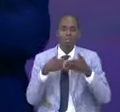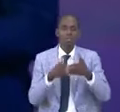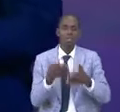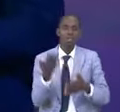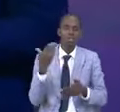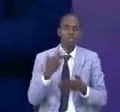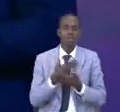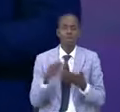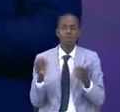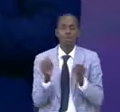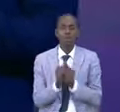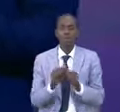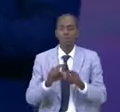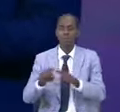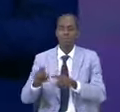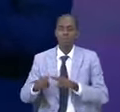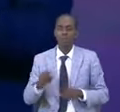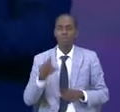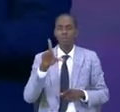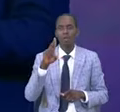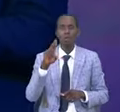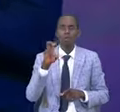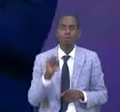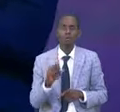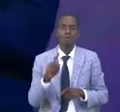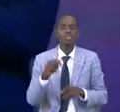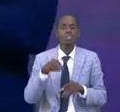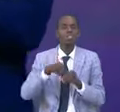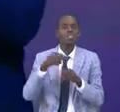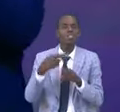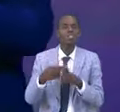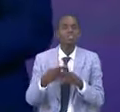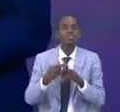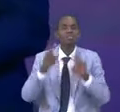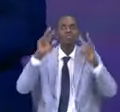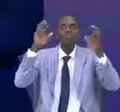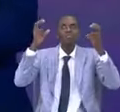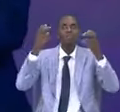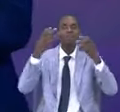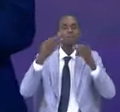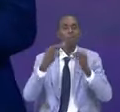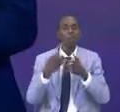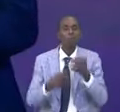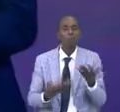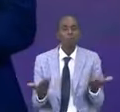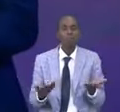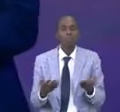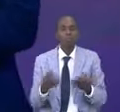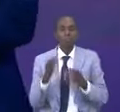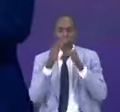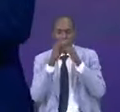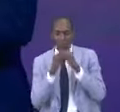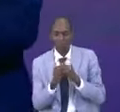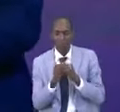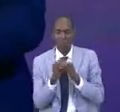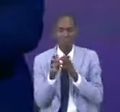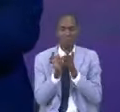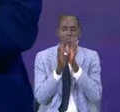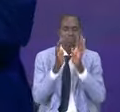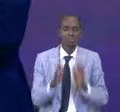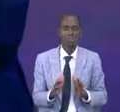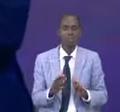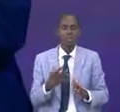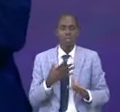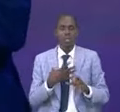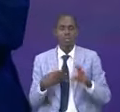espèces au nom de l'adoration au nom de la chrétienté verset 7 apprenant toujours et nous pouvons